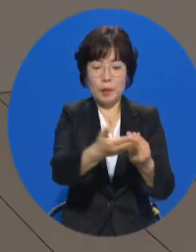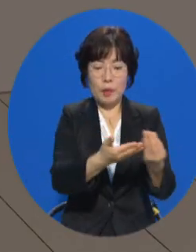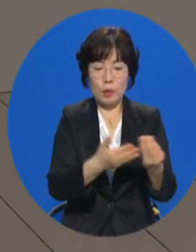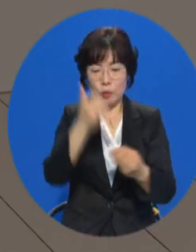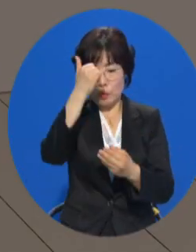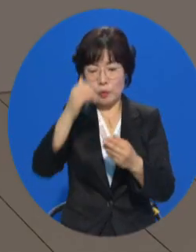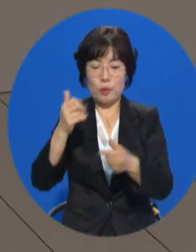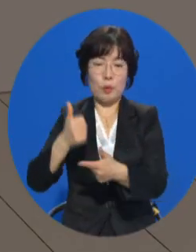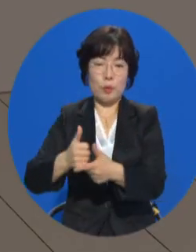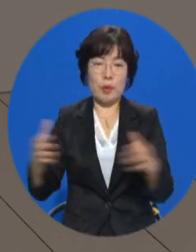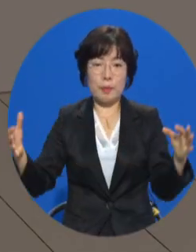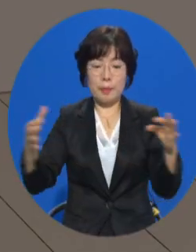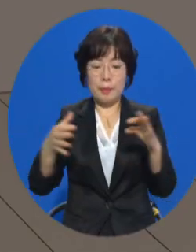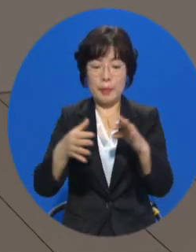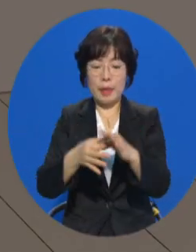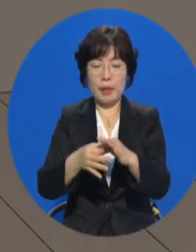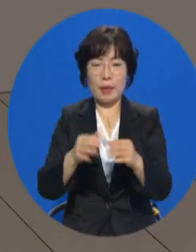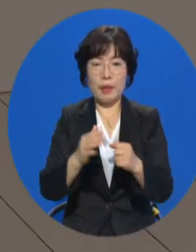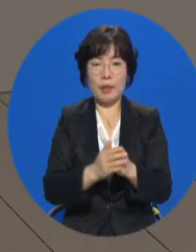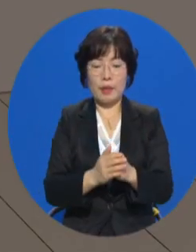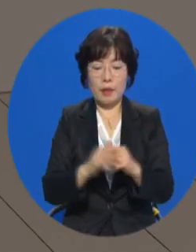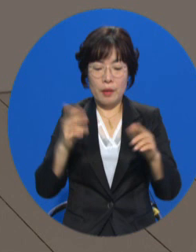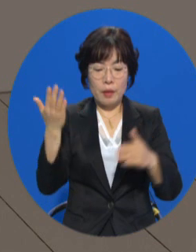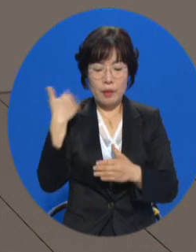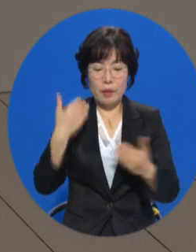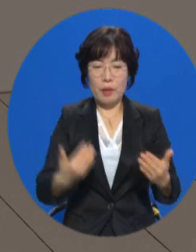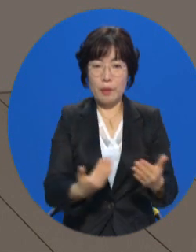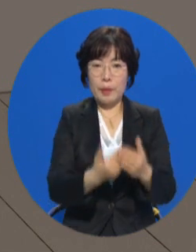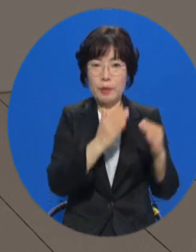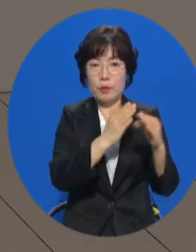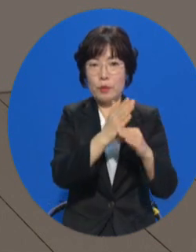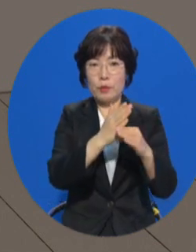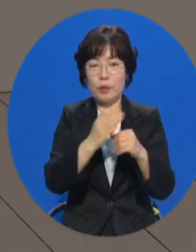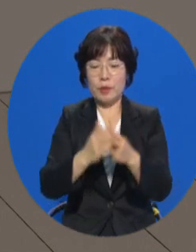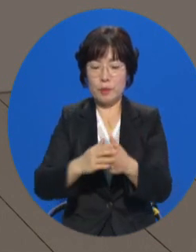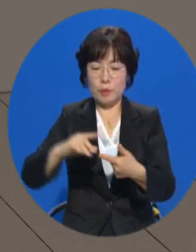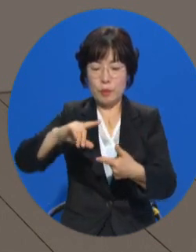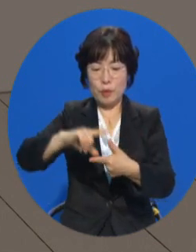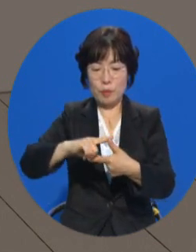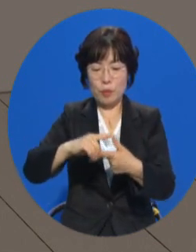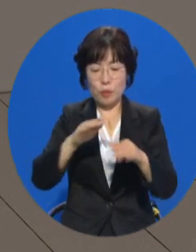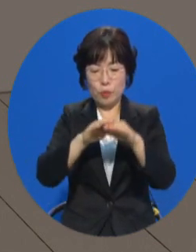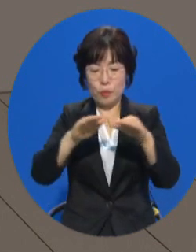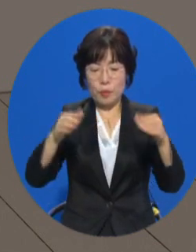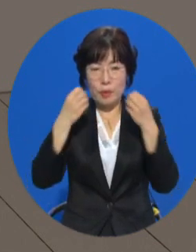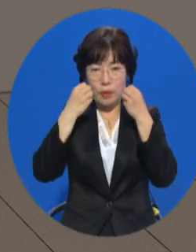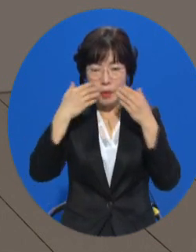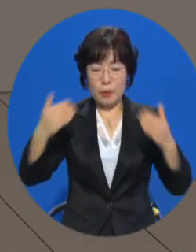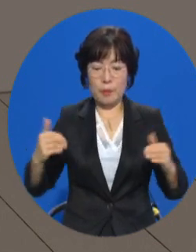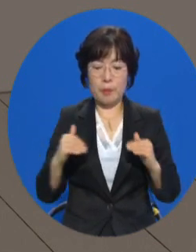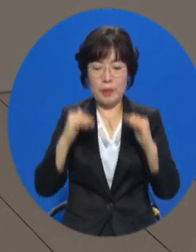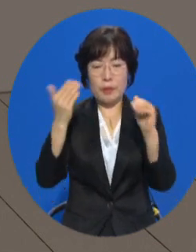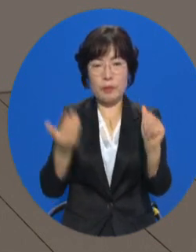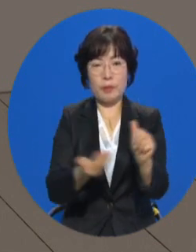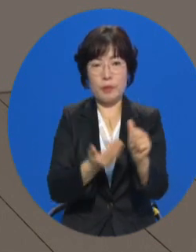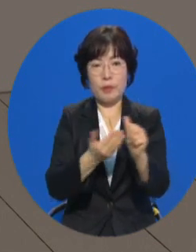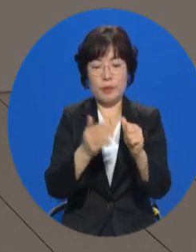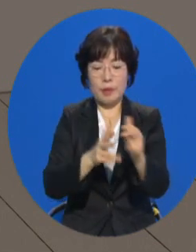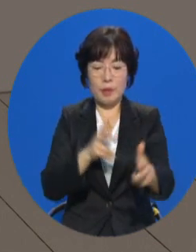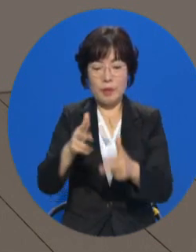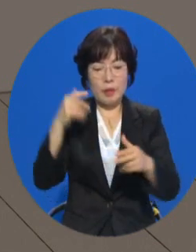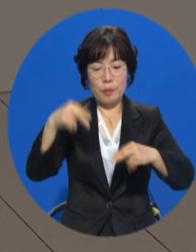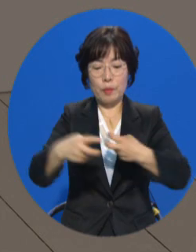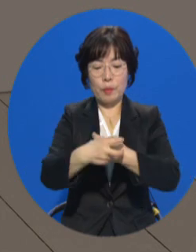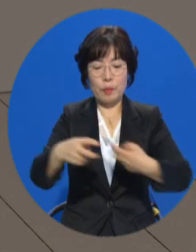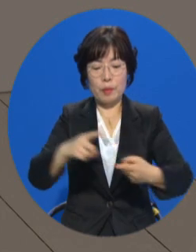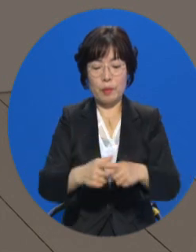충청 호남을 잇는 이른바 강호축을 기존의 발전축이었던 경부축과 균형을 이루는 새로운 성장축으로 삼아 산업과